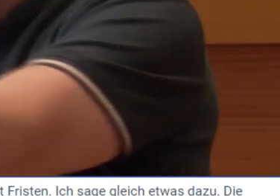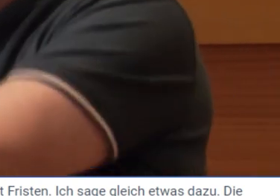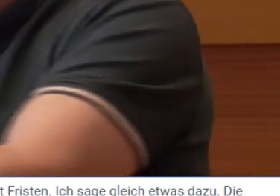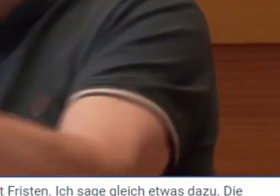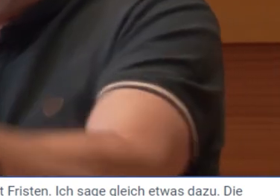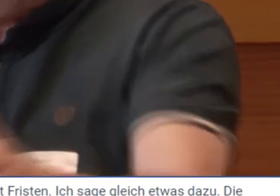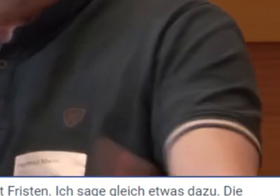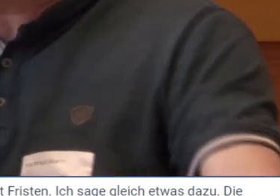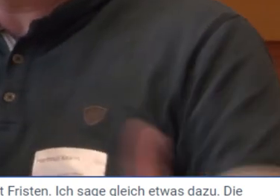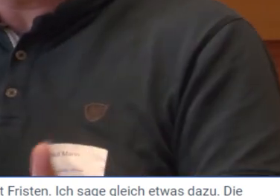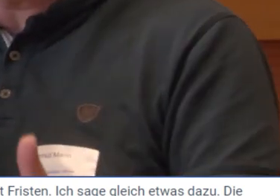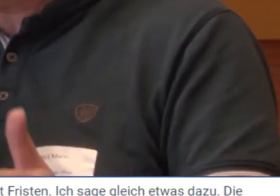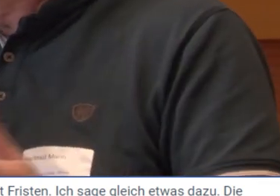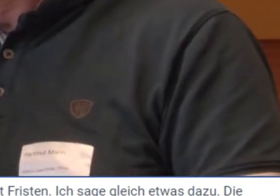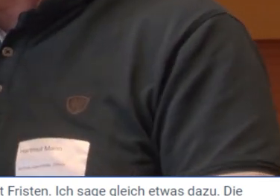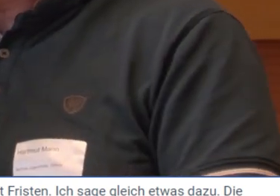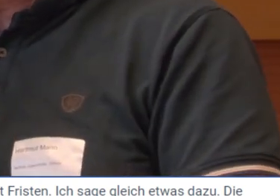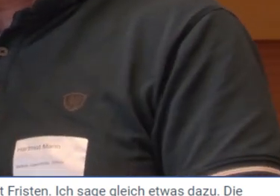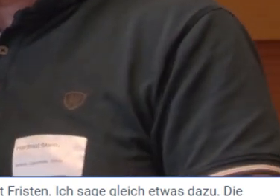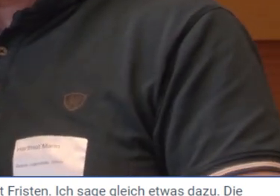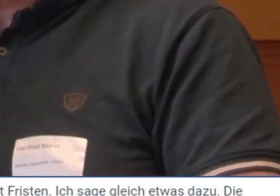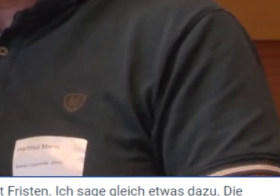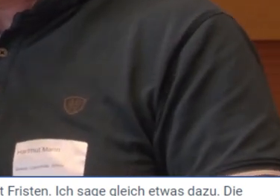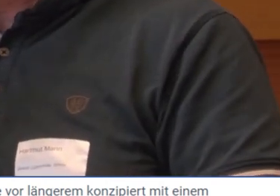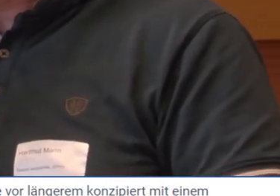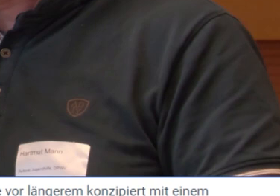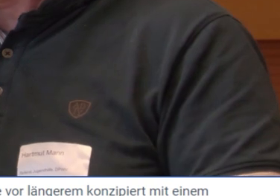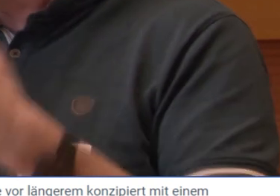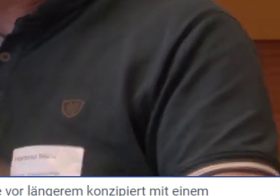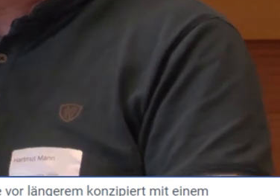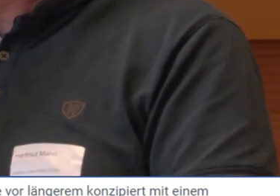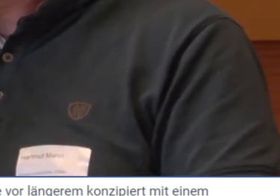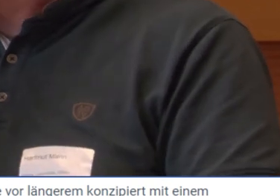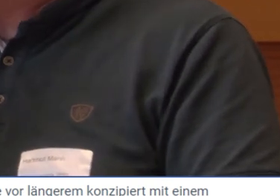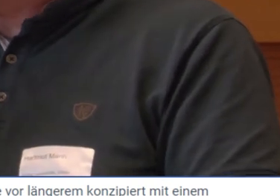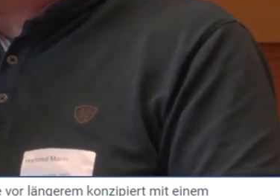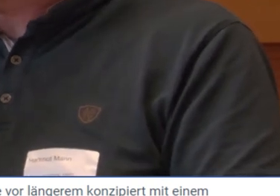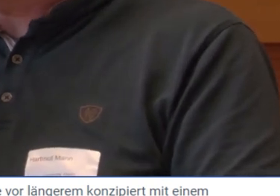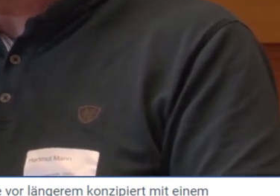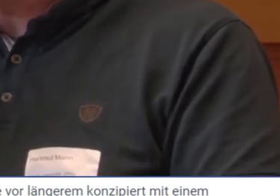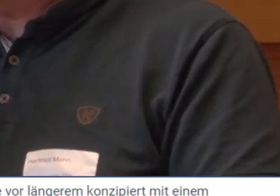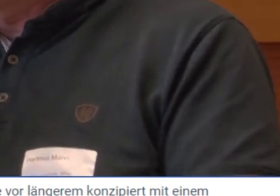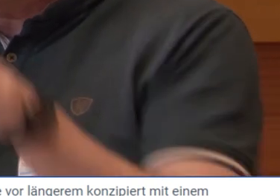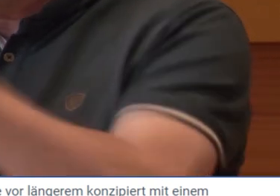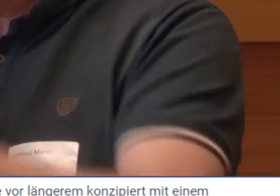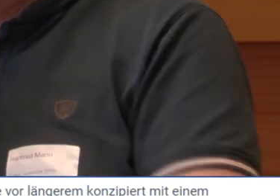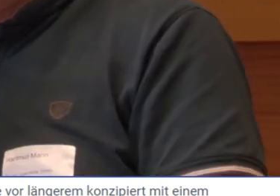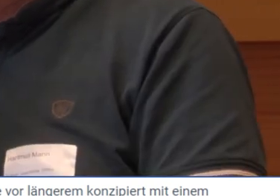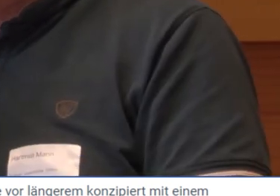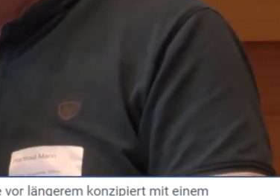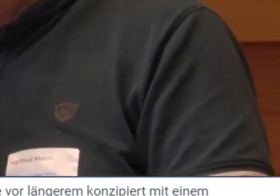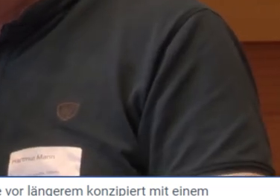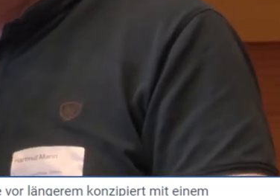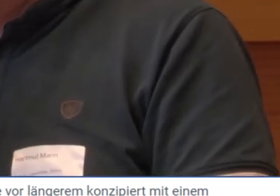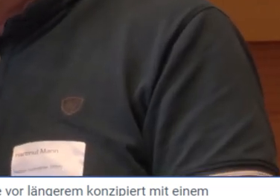jeden Schritt kann man gerichtsfest machen aber das ist natürlich auch sehr aufwendig es ist jetzt so der Gesetzgeber hat so gemacht ich sag gleich noch